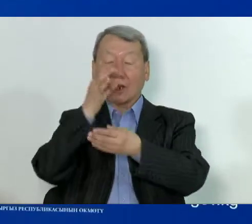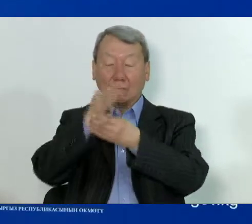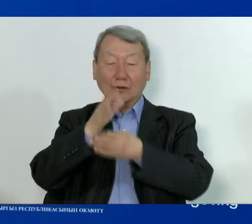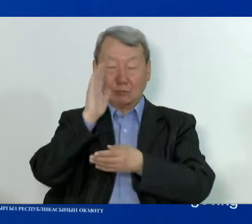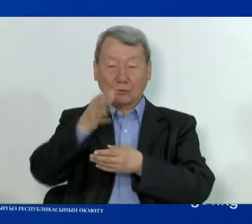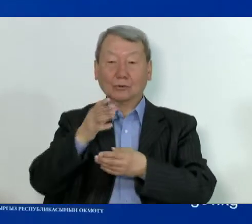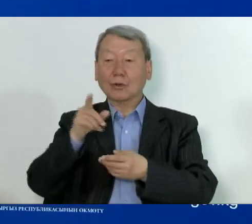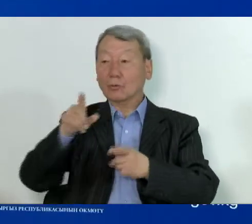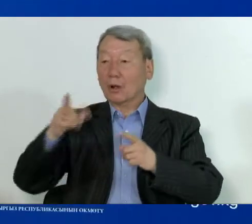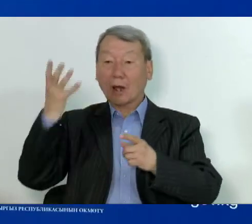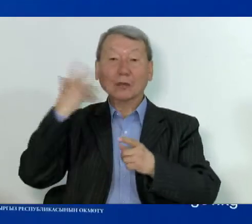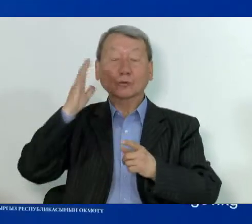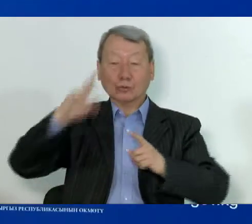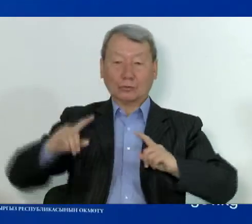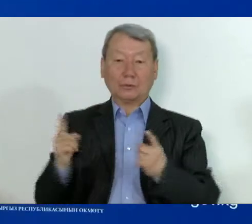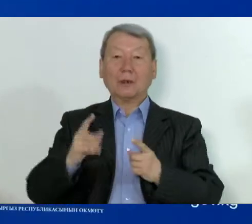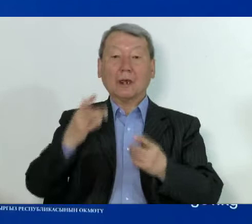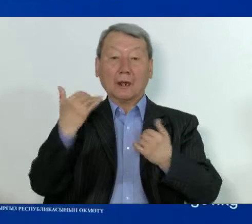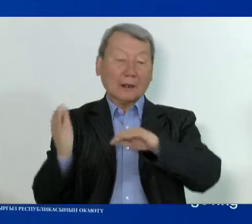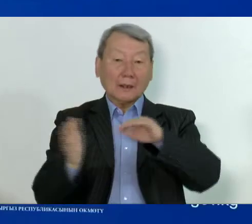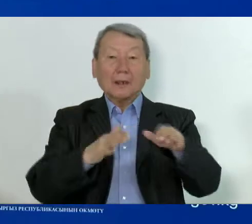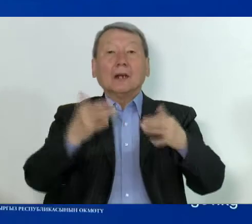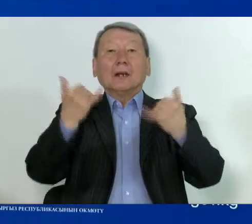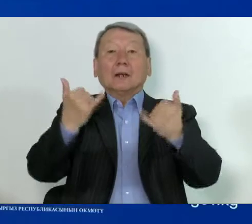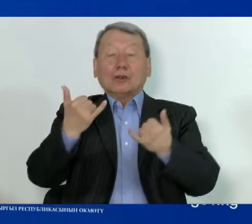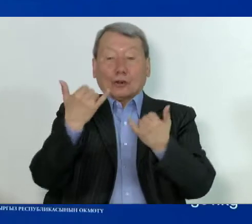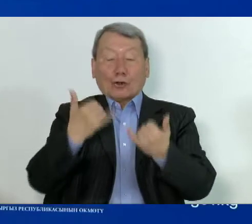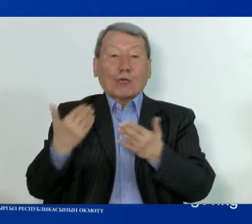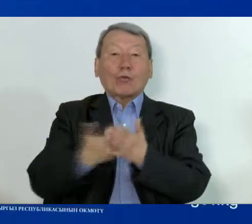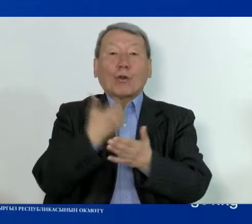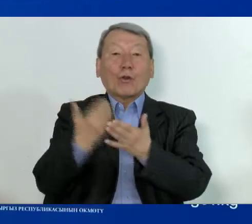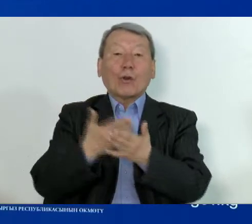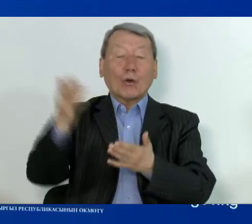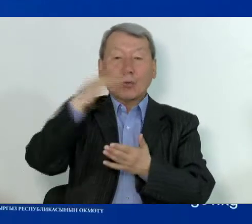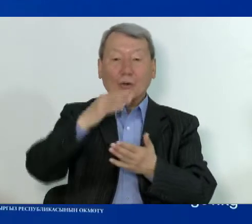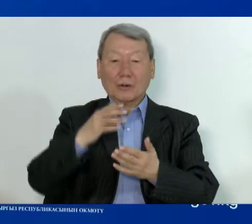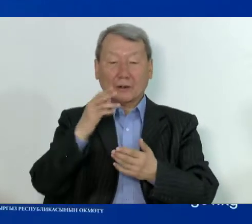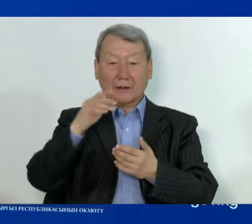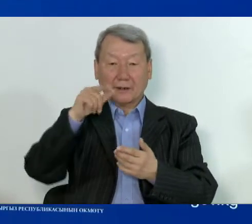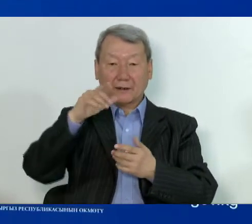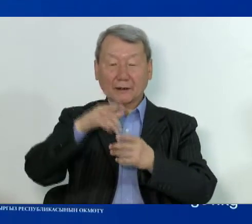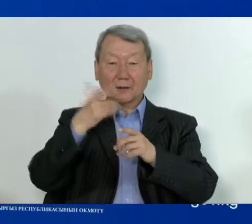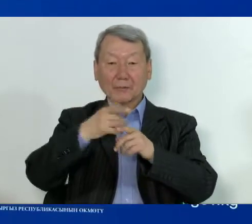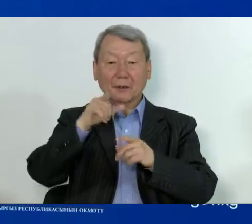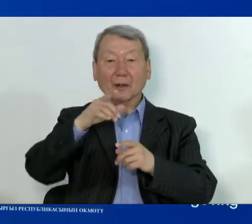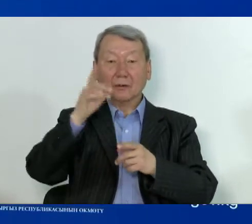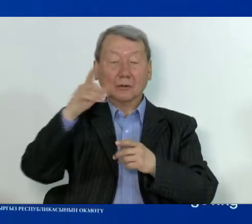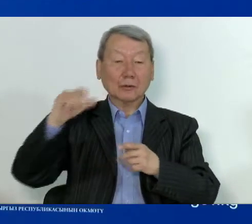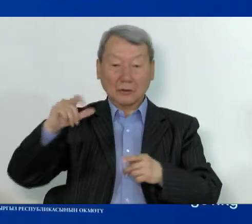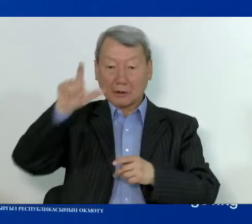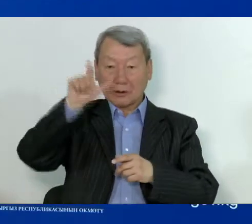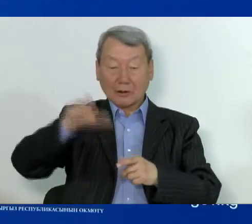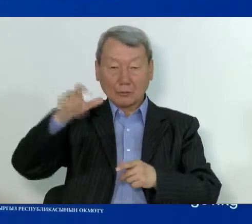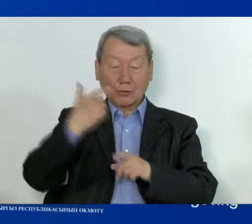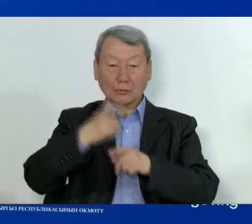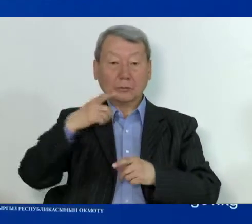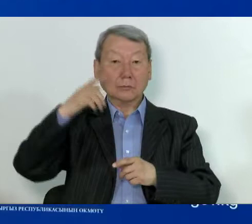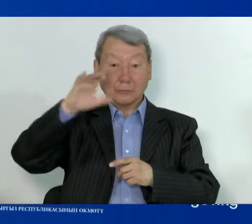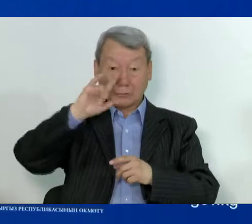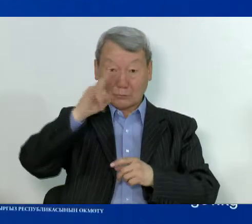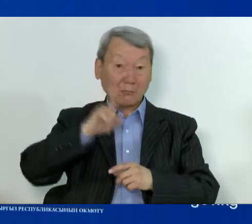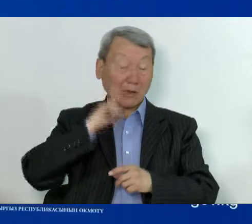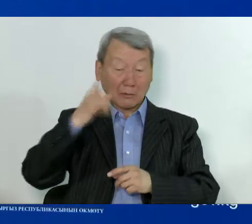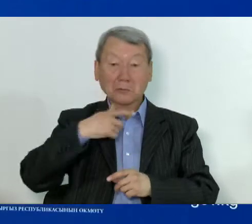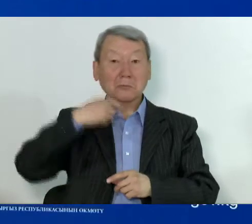задержанию данных лиц. В последнее время появились трагические новости о происшедших суицидах среди несовершеннолетних, что меня, конечно, очень сильно